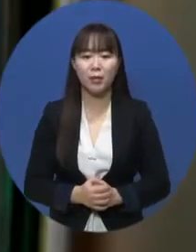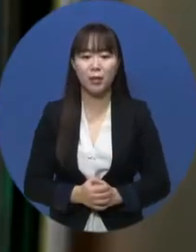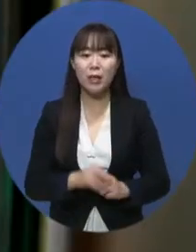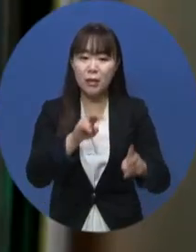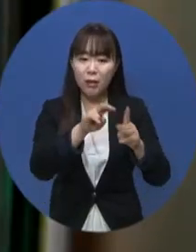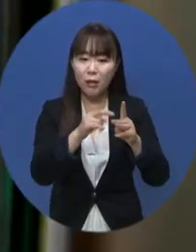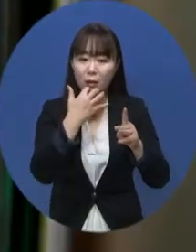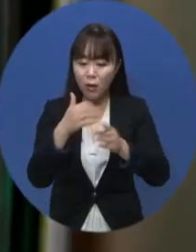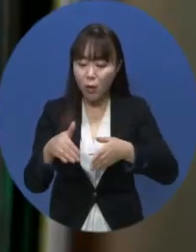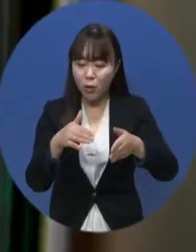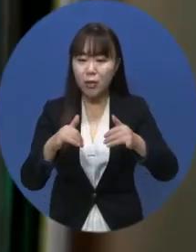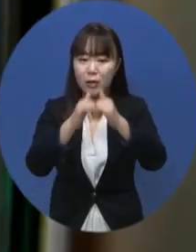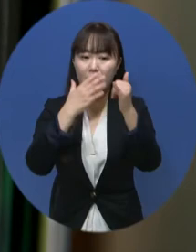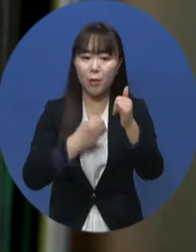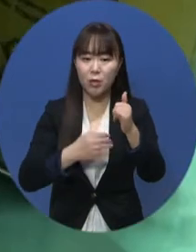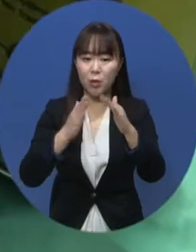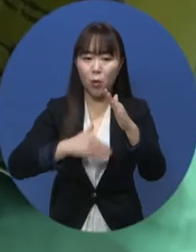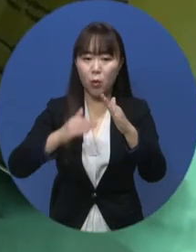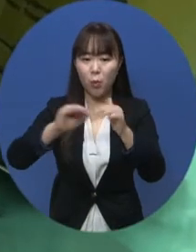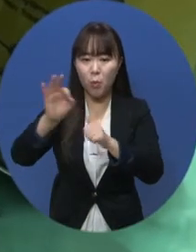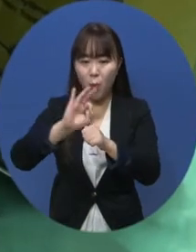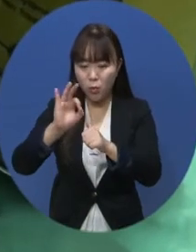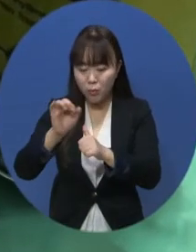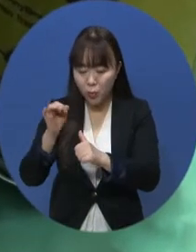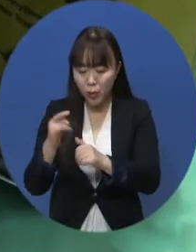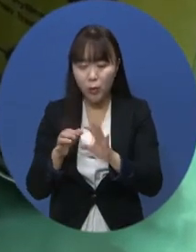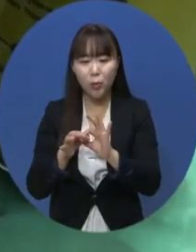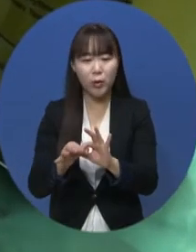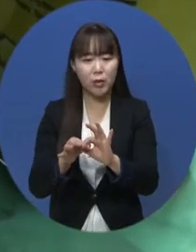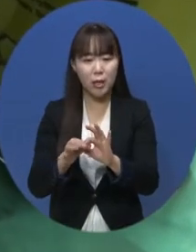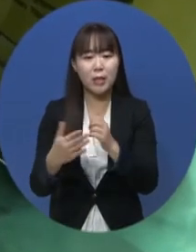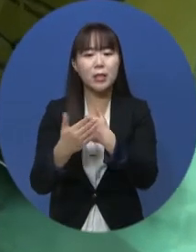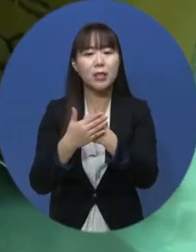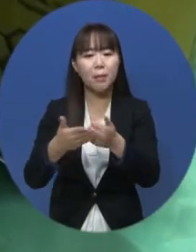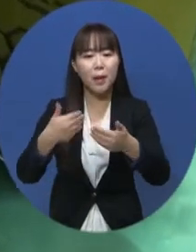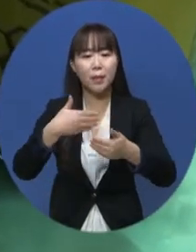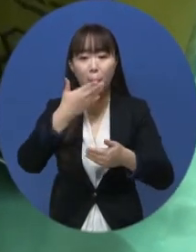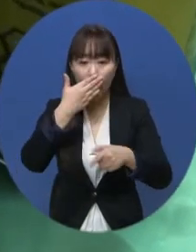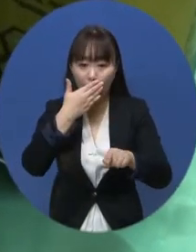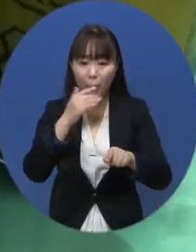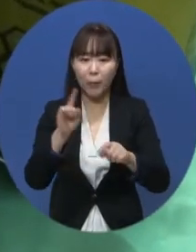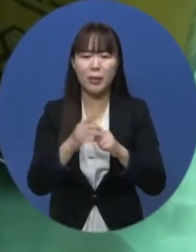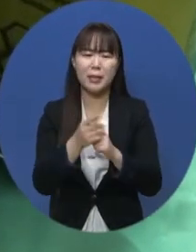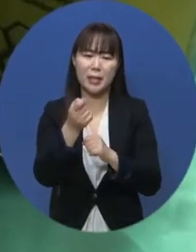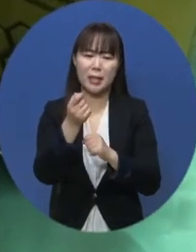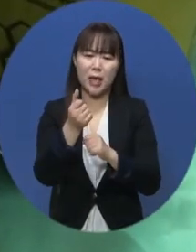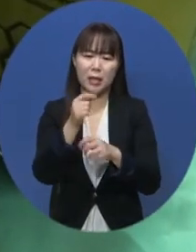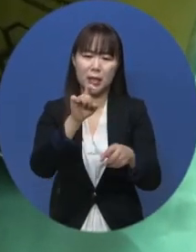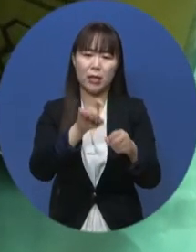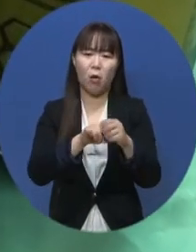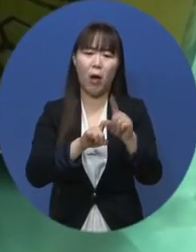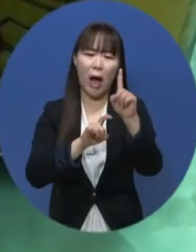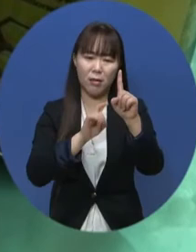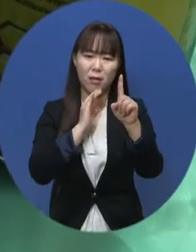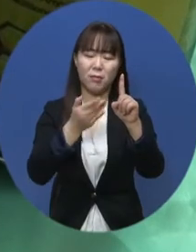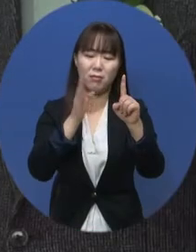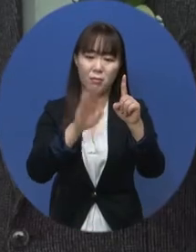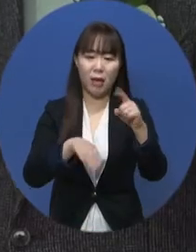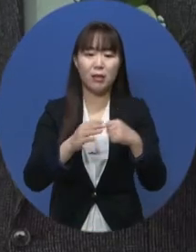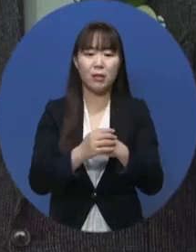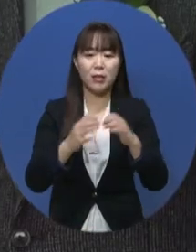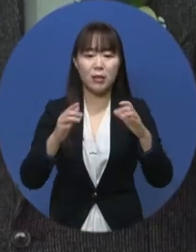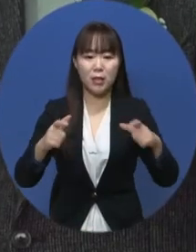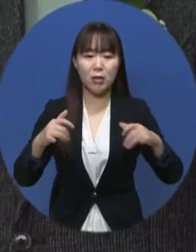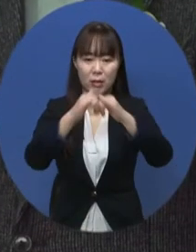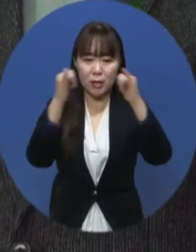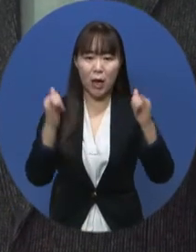센터가 경기도 사회복지 공동모금회를 통해 지원받는 먹거리는 작은 떡 한 조각이지만